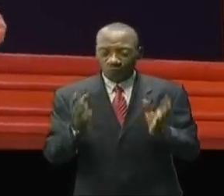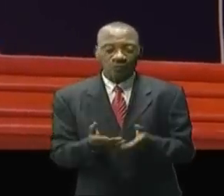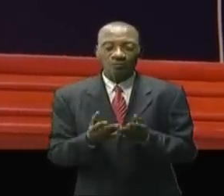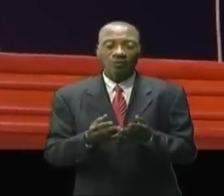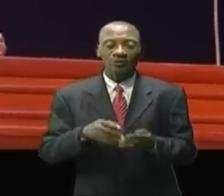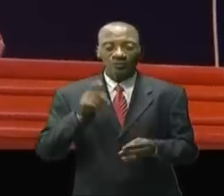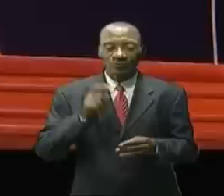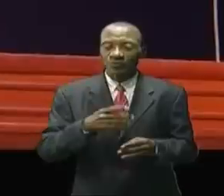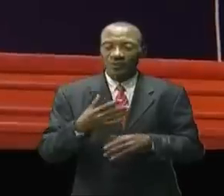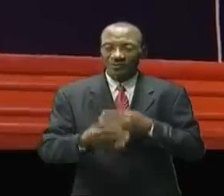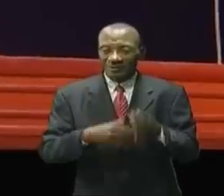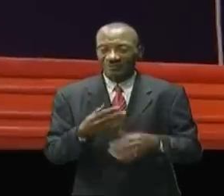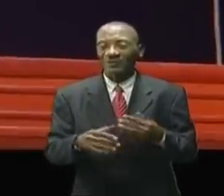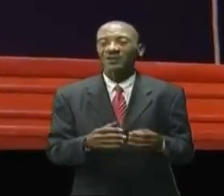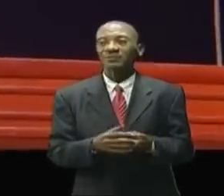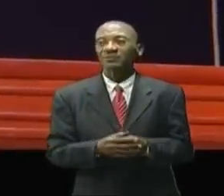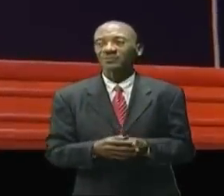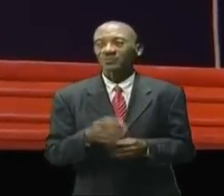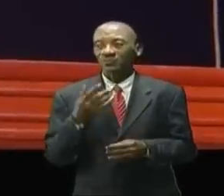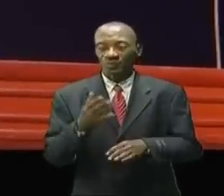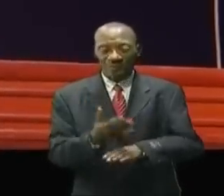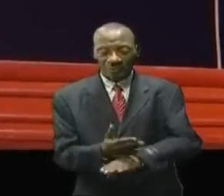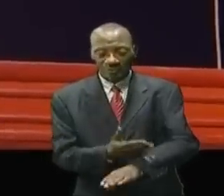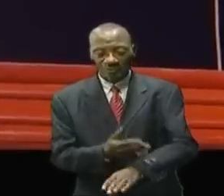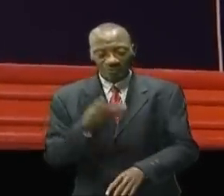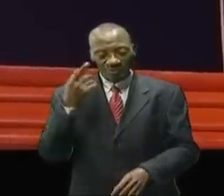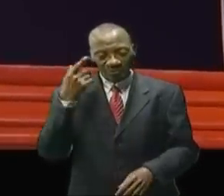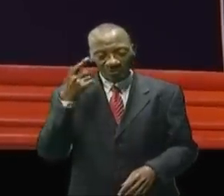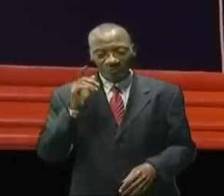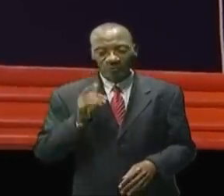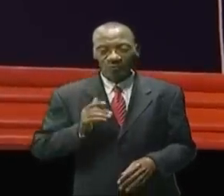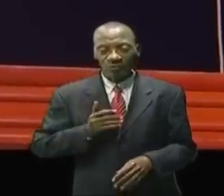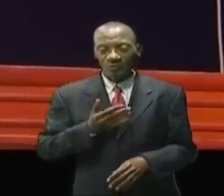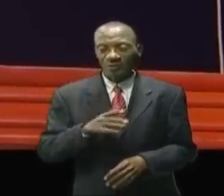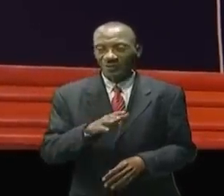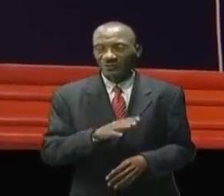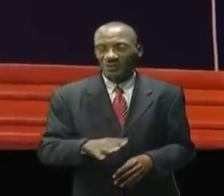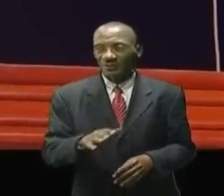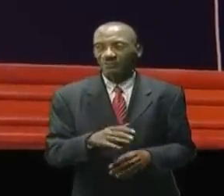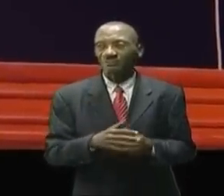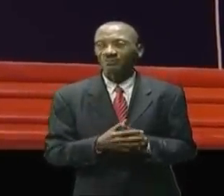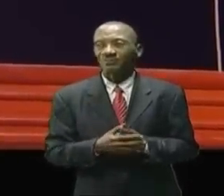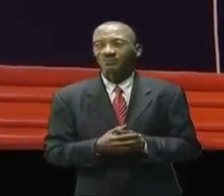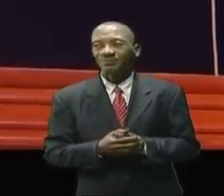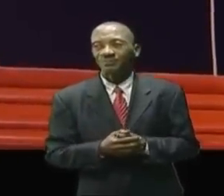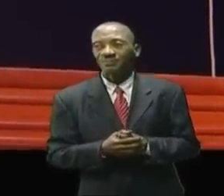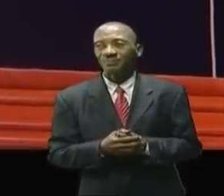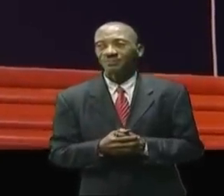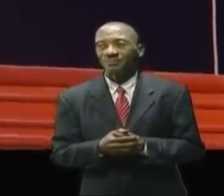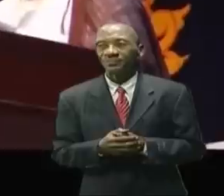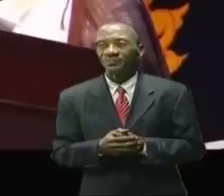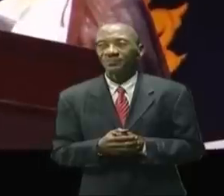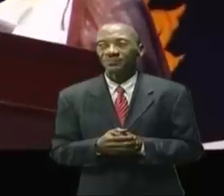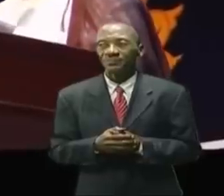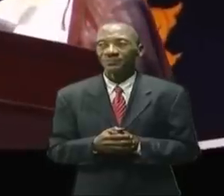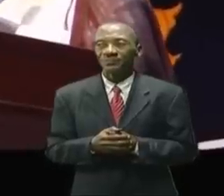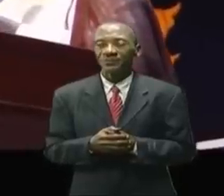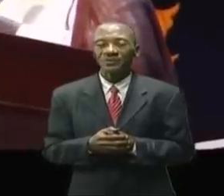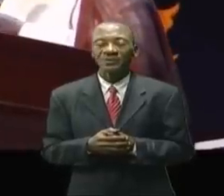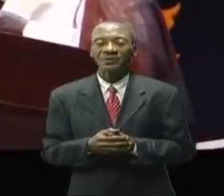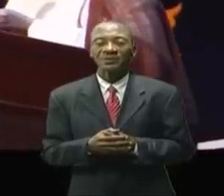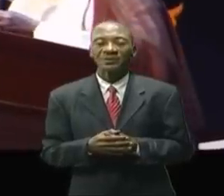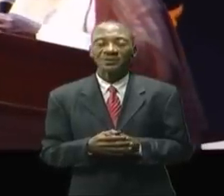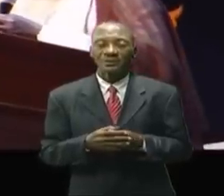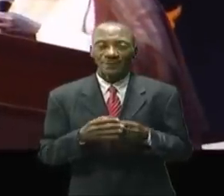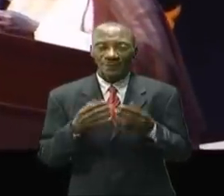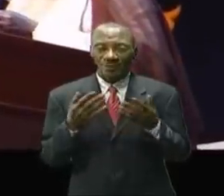de trouver une solution. Et je vous dis que ma porte reste ouverte pour vous. Plusieurs